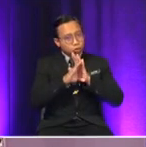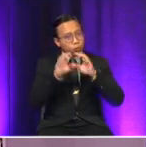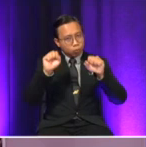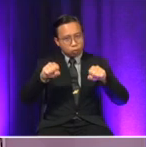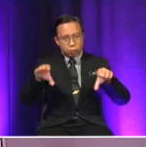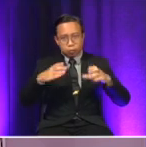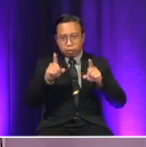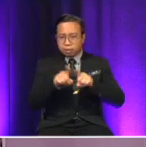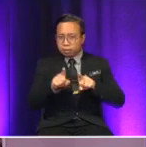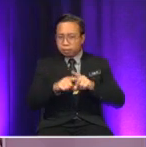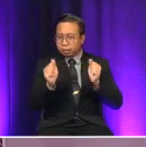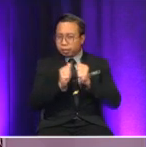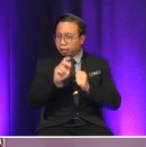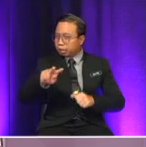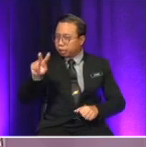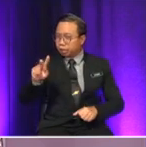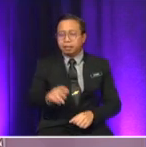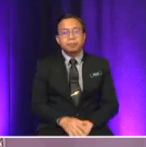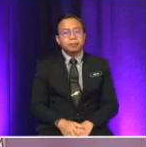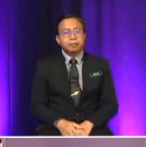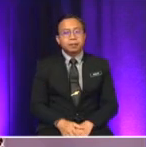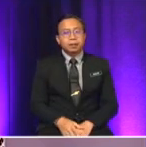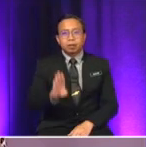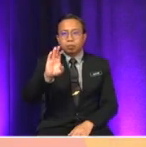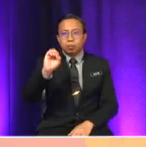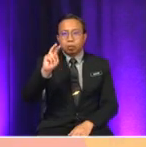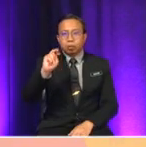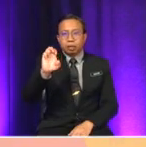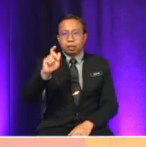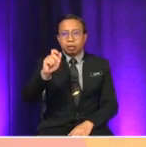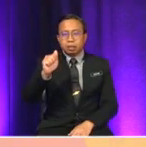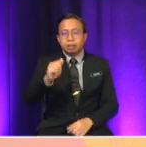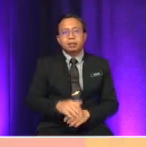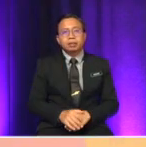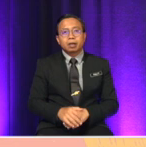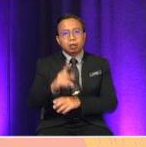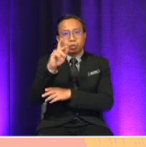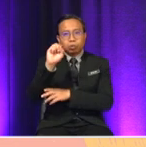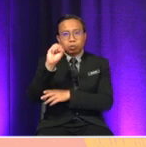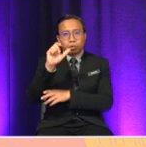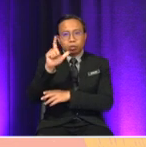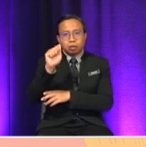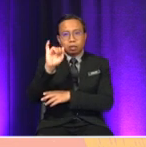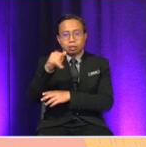jalankan bersama dengan kanak-kanak ialah seperti boneka, collage, origami,